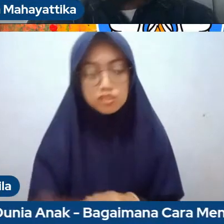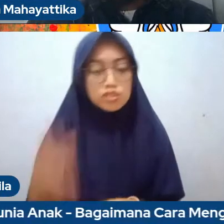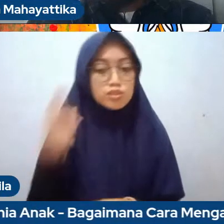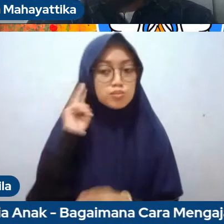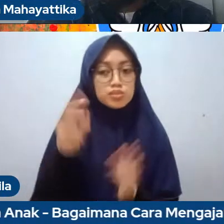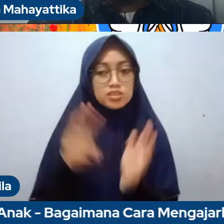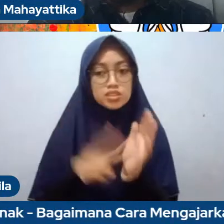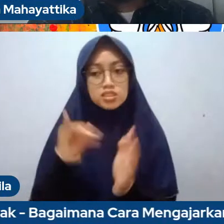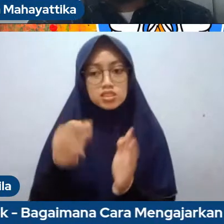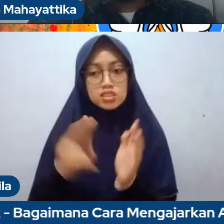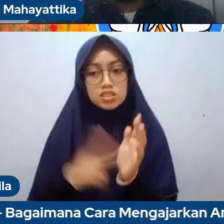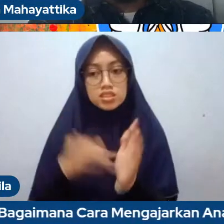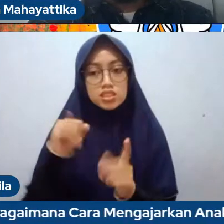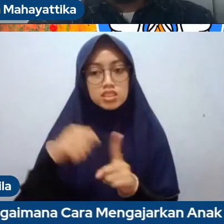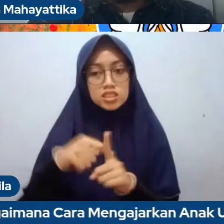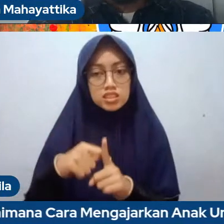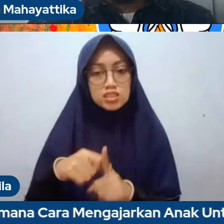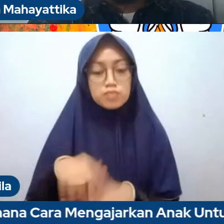dengan